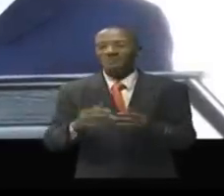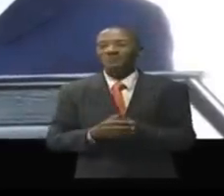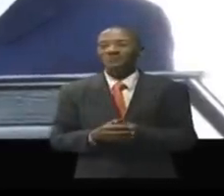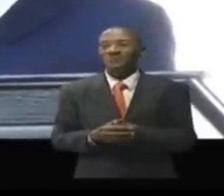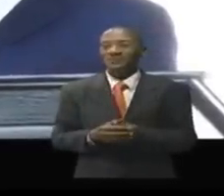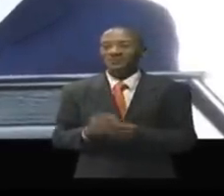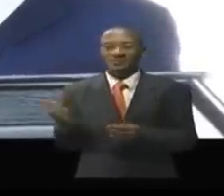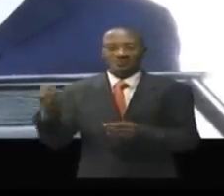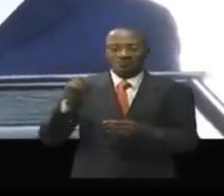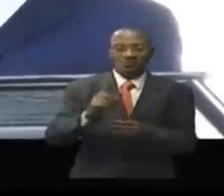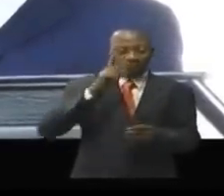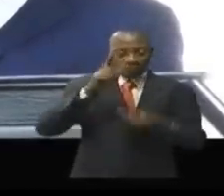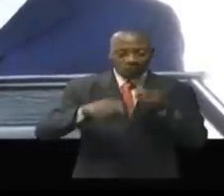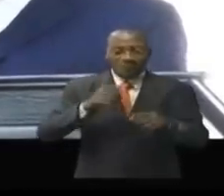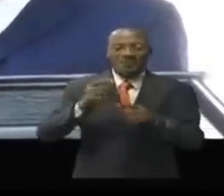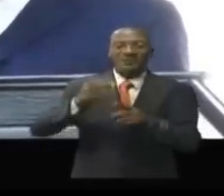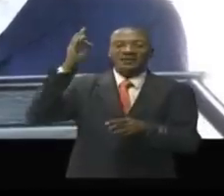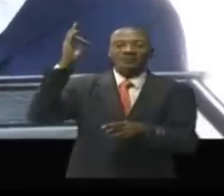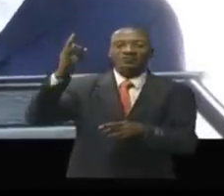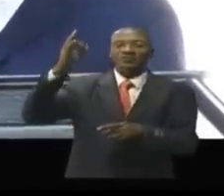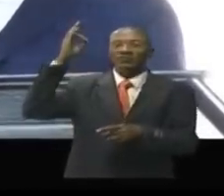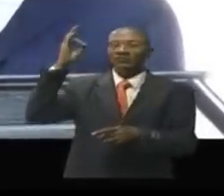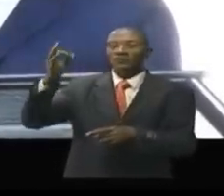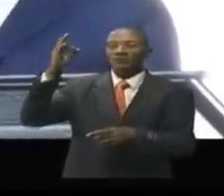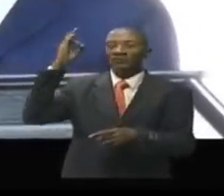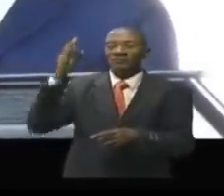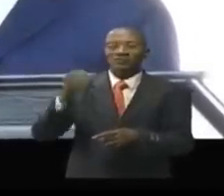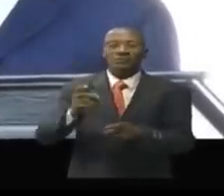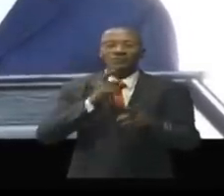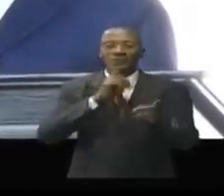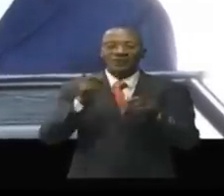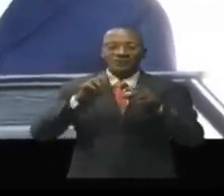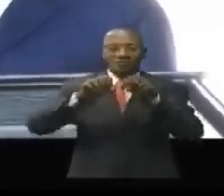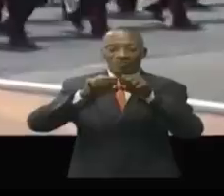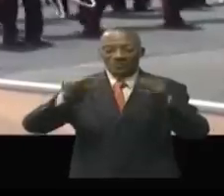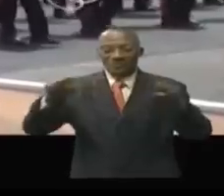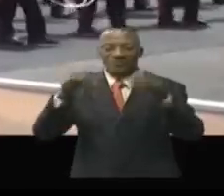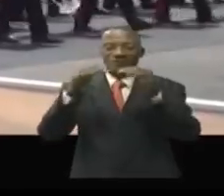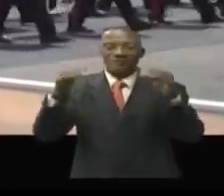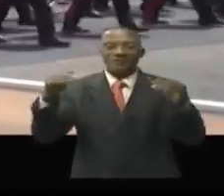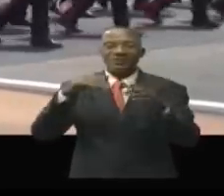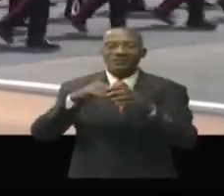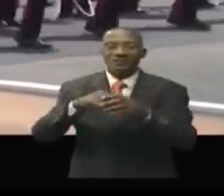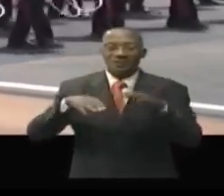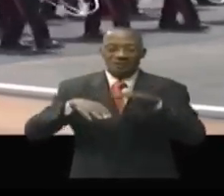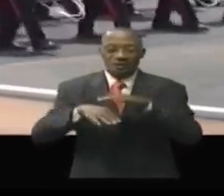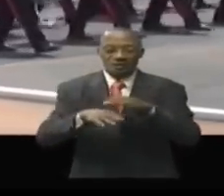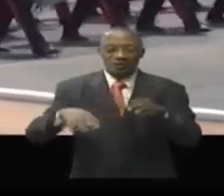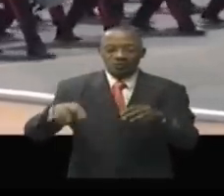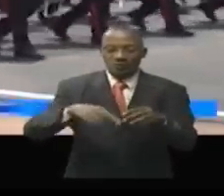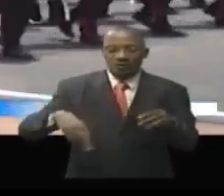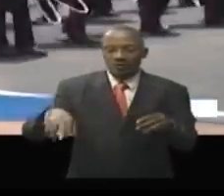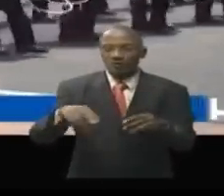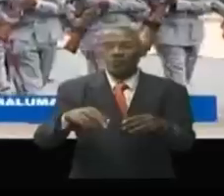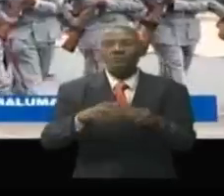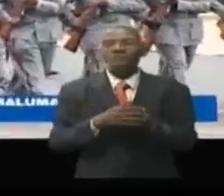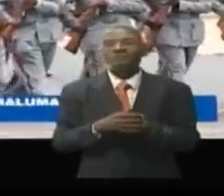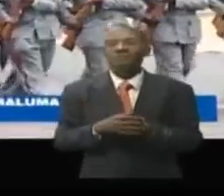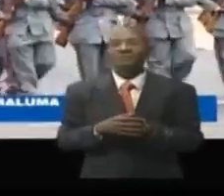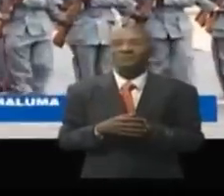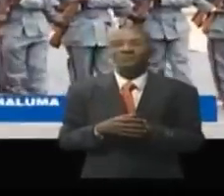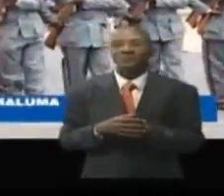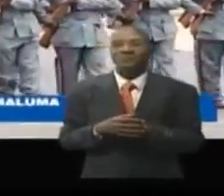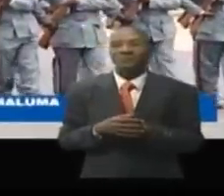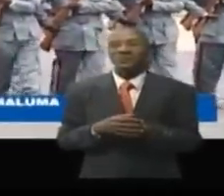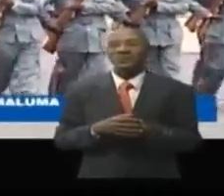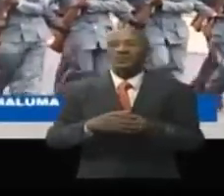la nécessité d'une stabilité dans la sous-région et l'importance d'une intégration régionale réussie dans tous les domaines